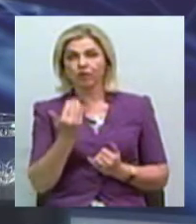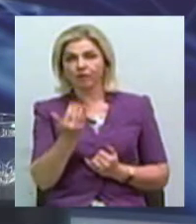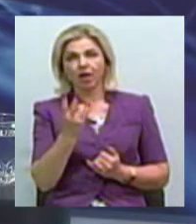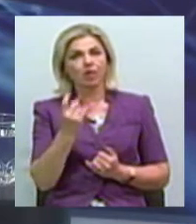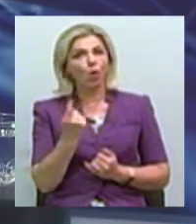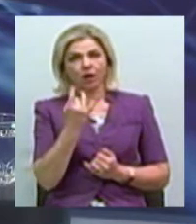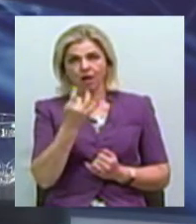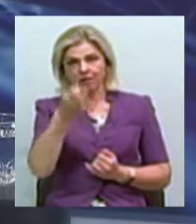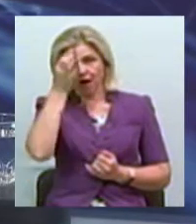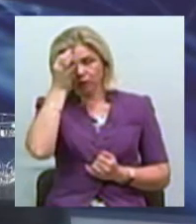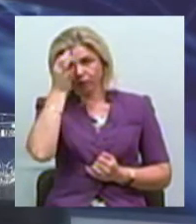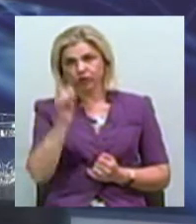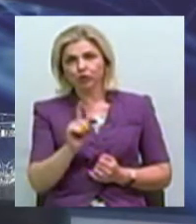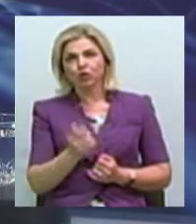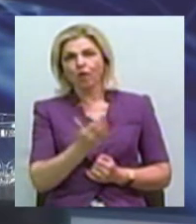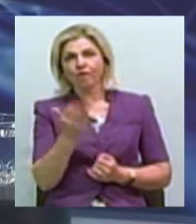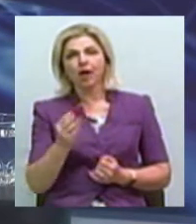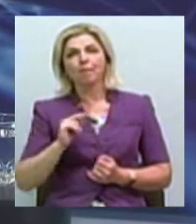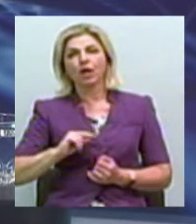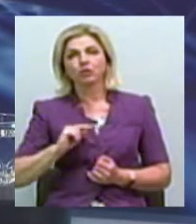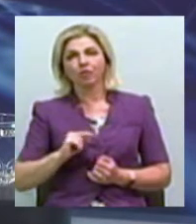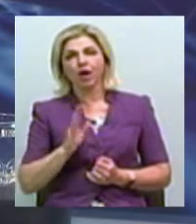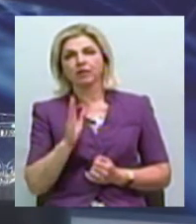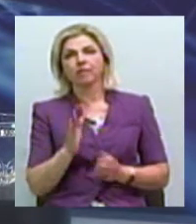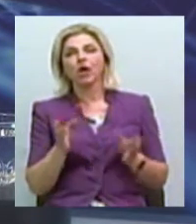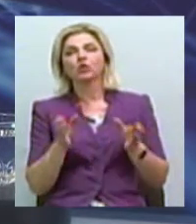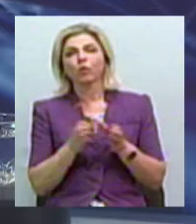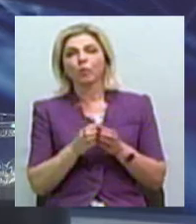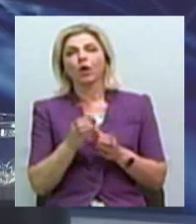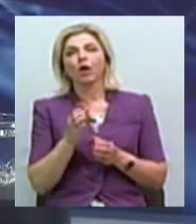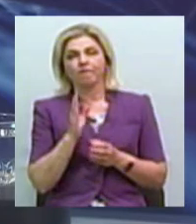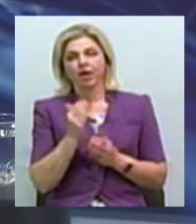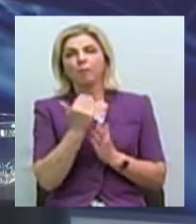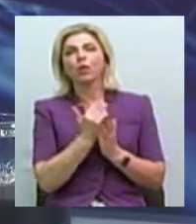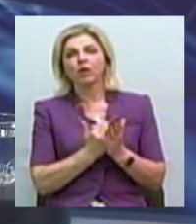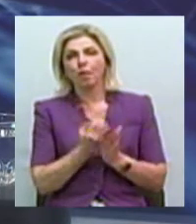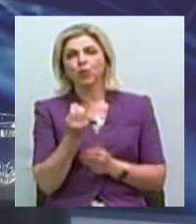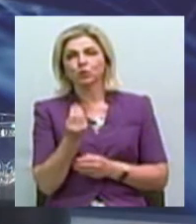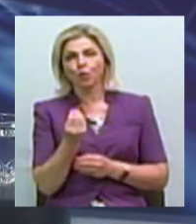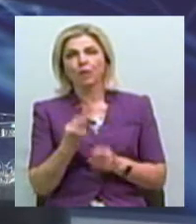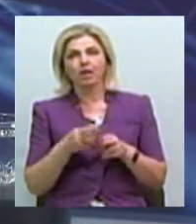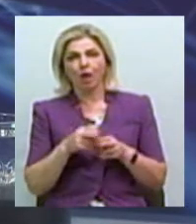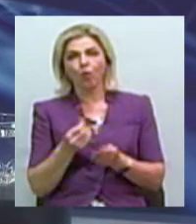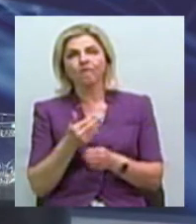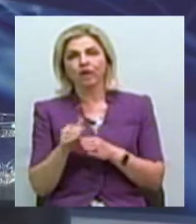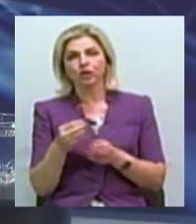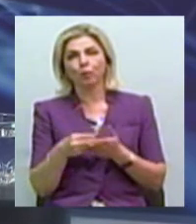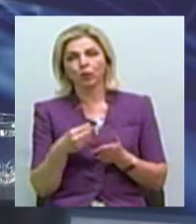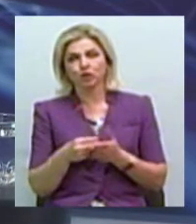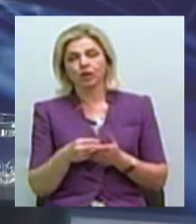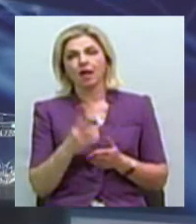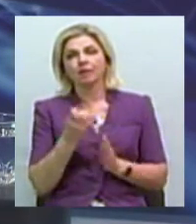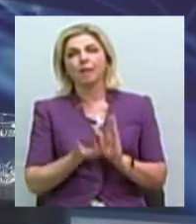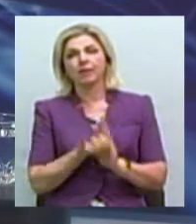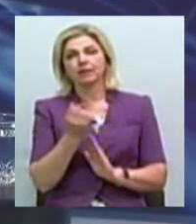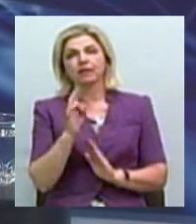що ви працювали у рамках суми, яку виділив бюджет для підтримки миколаївських авторів.